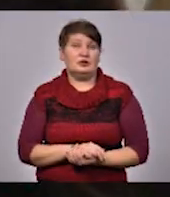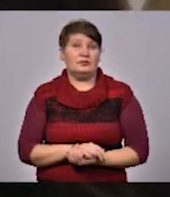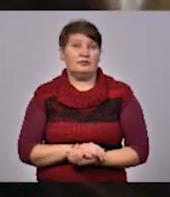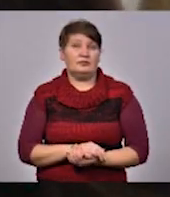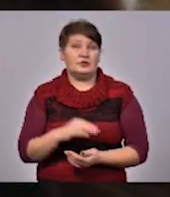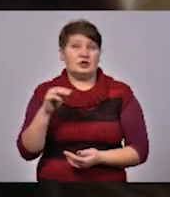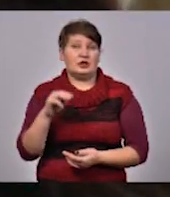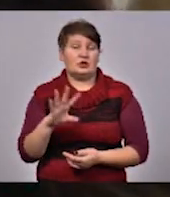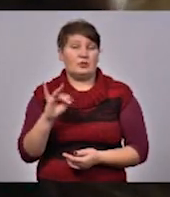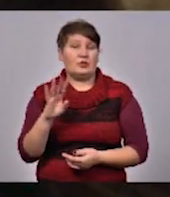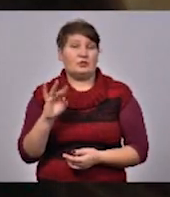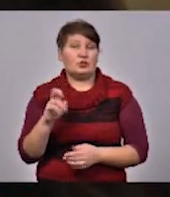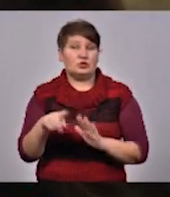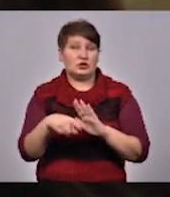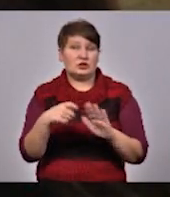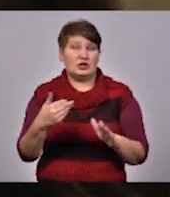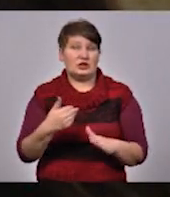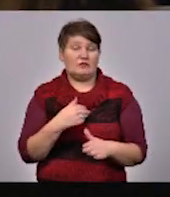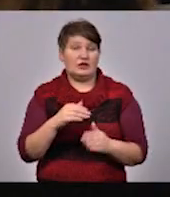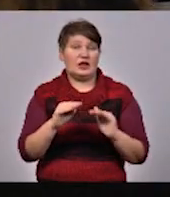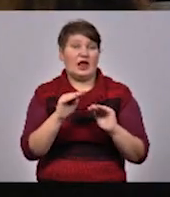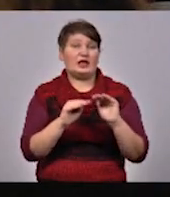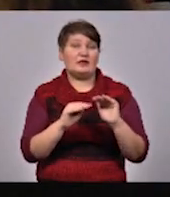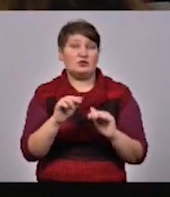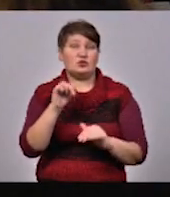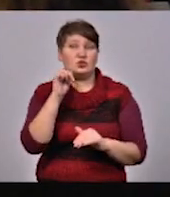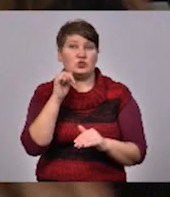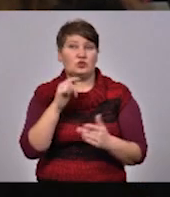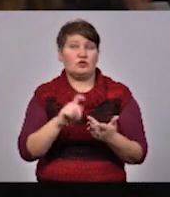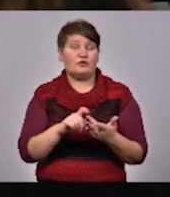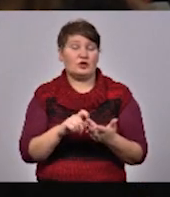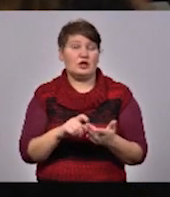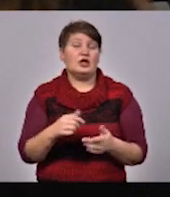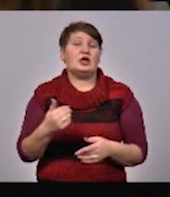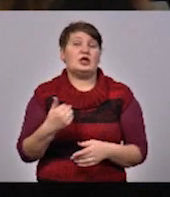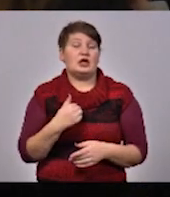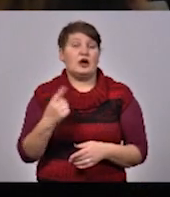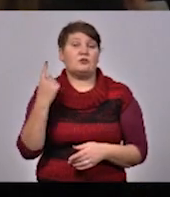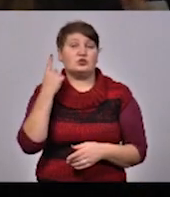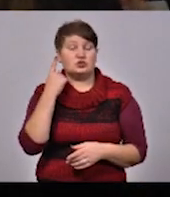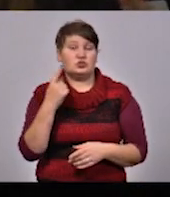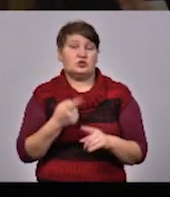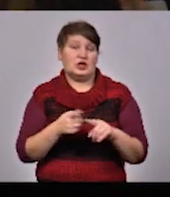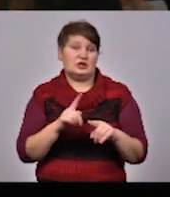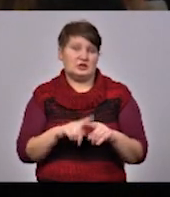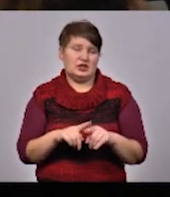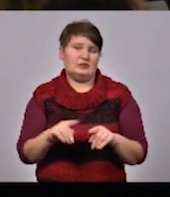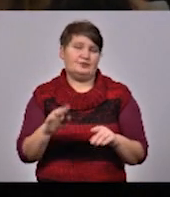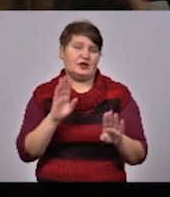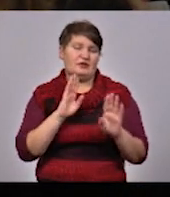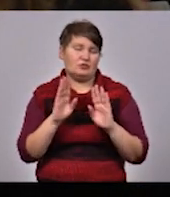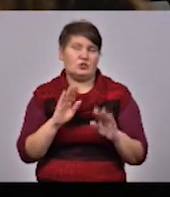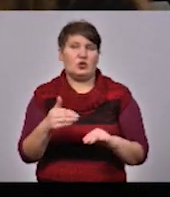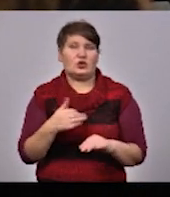Тетяна Колебаб'юк дізналась свій рівень цукру в крові. Я почала про цей захід з засобів масової інформації і подумала, що було б непогано дізнатися